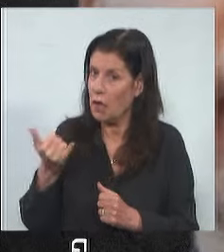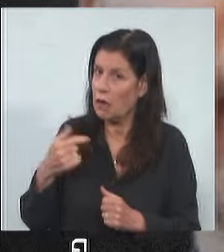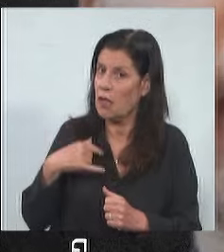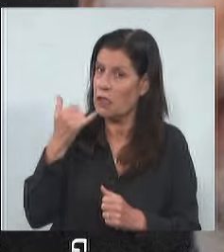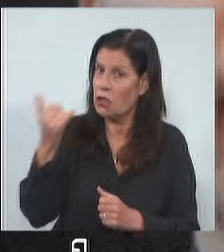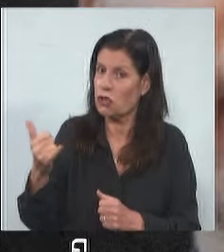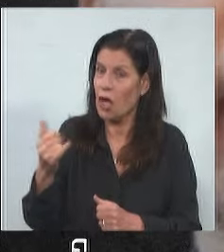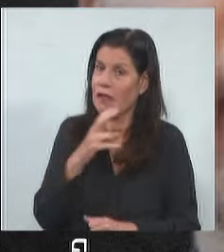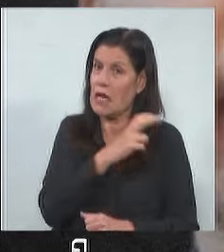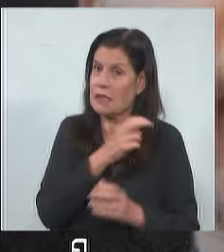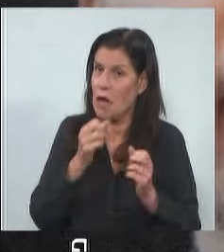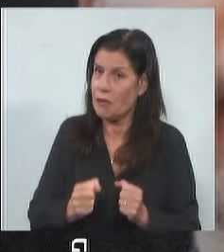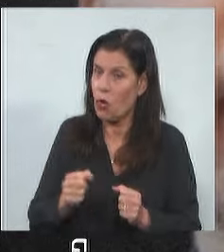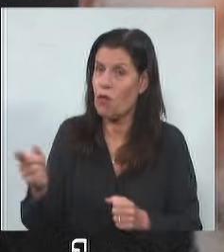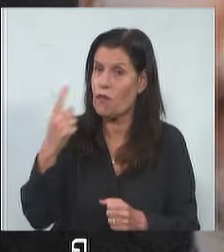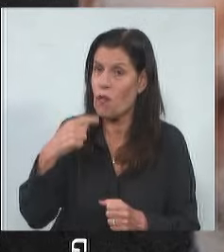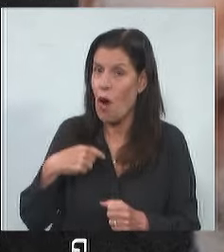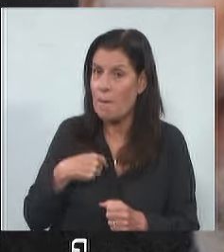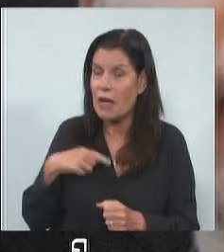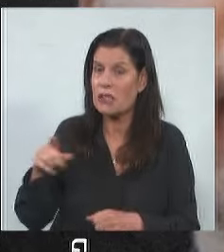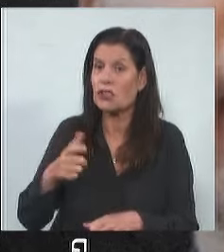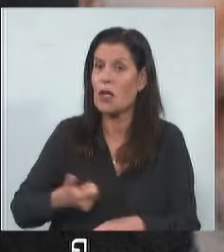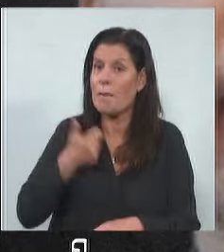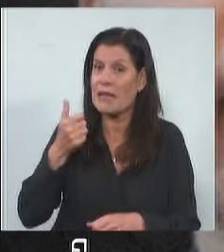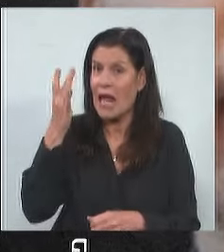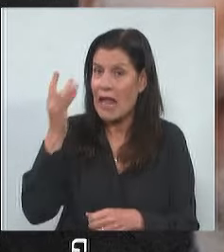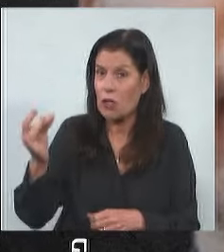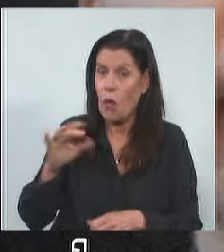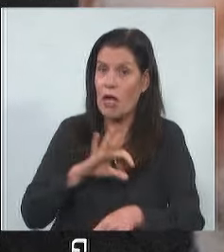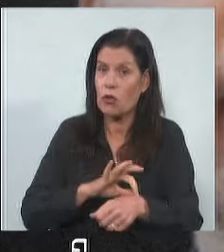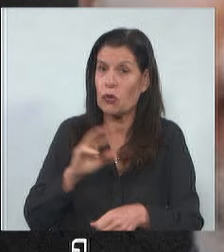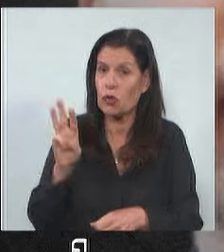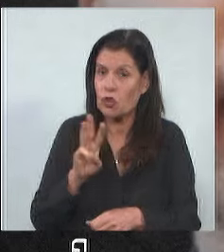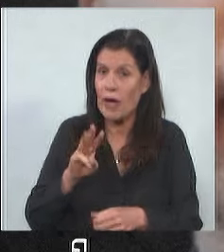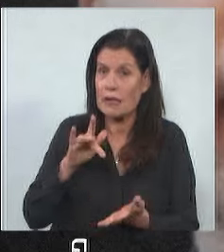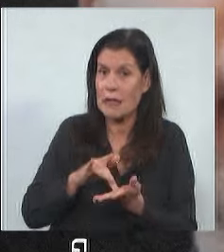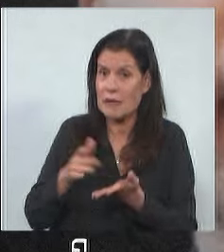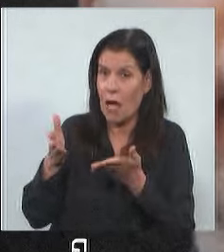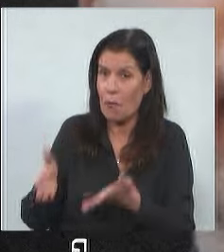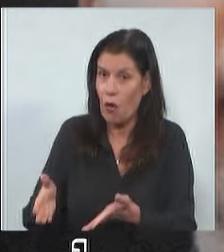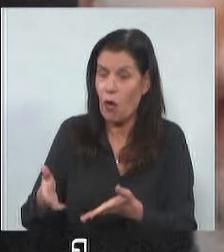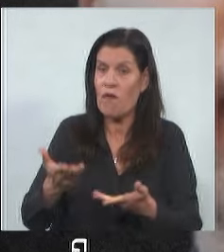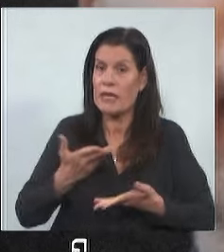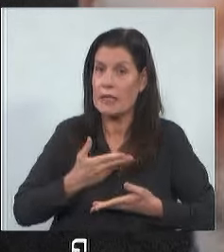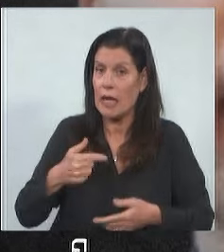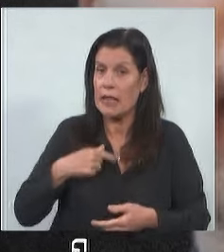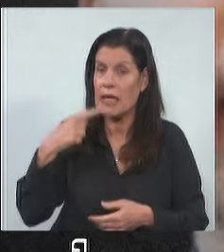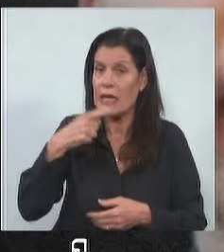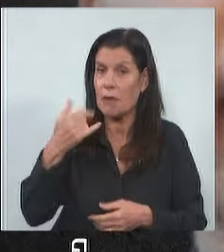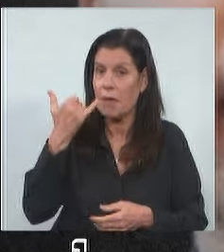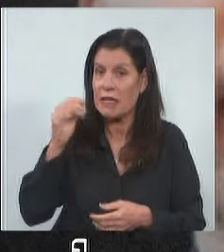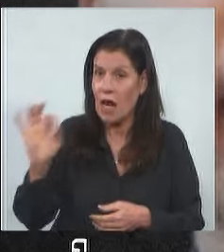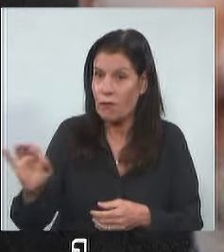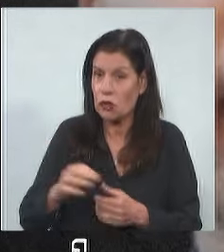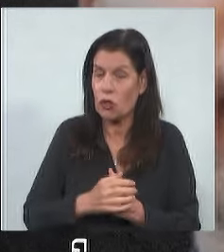לעניין הכלים, והוא אמר לי שמנהל הטראומה דוקטור שוורץ נמצא פה לידו ונתן לי לדבר איתו מהטלפון שלו. ואני שאלתי את